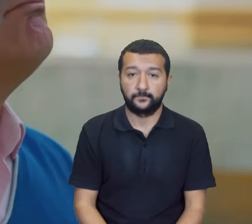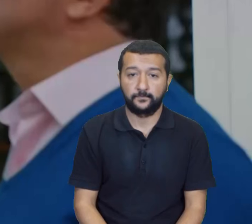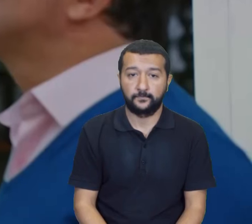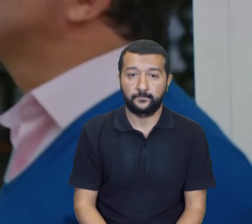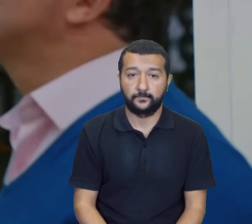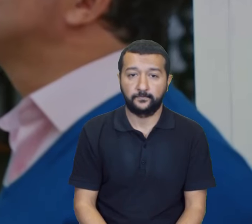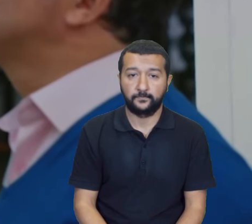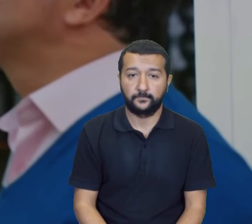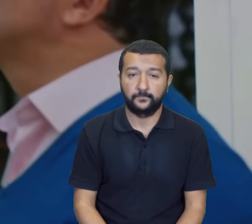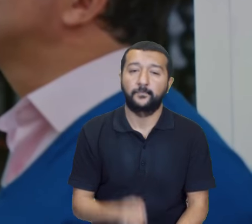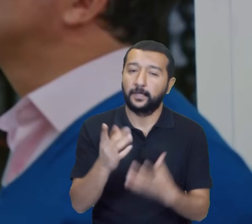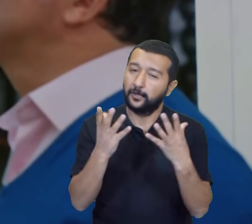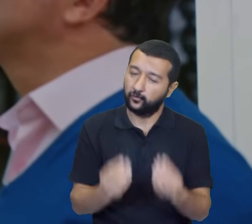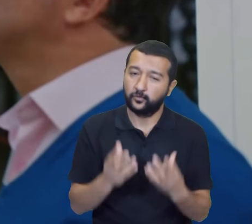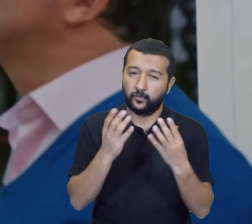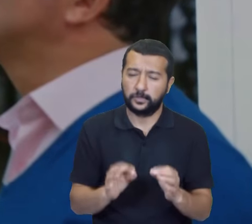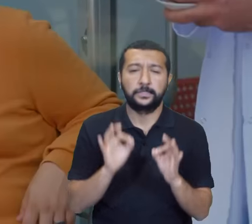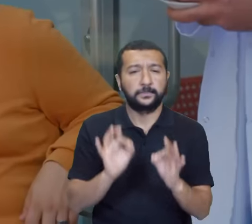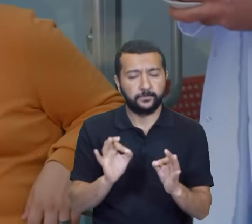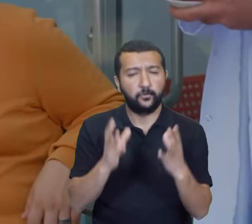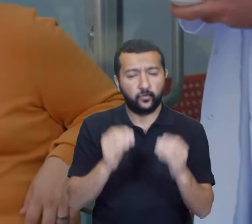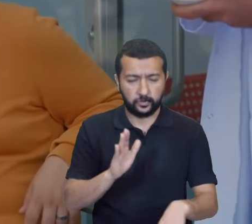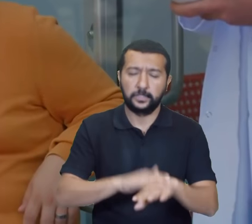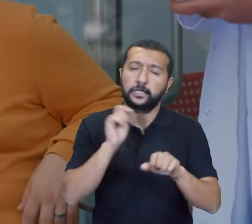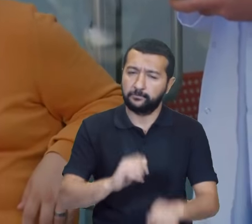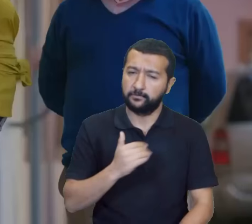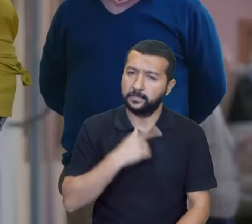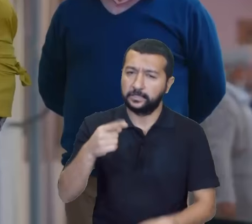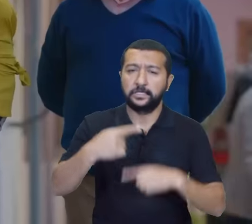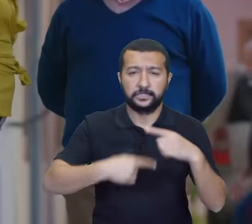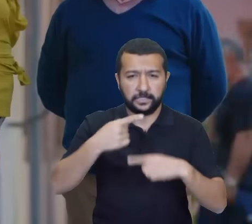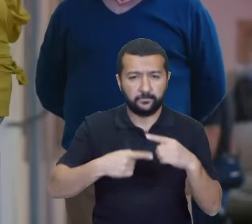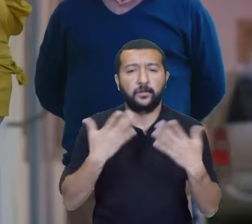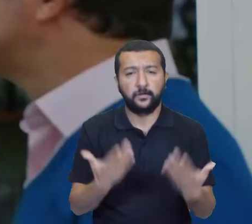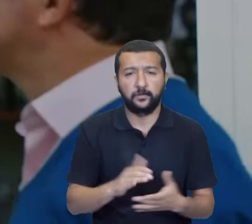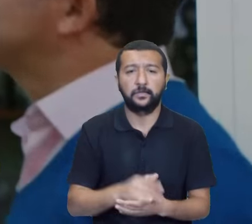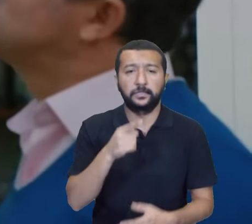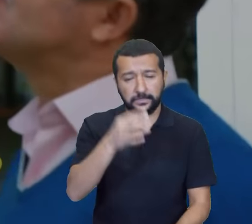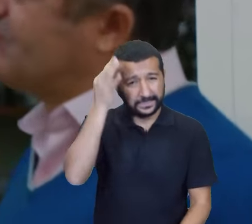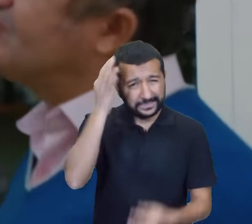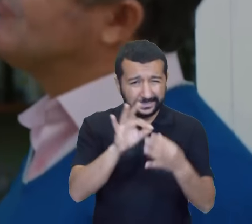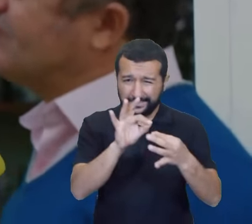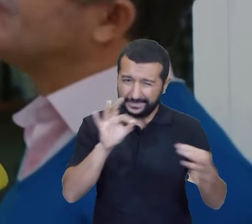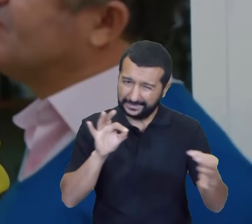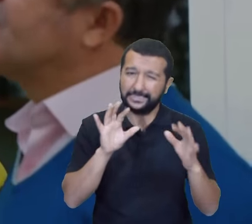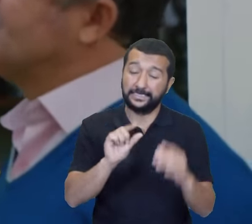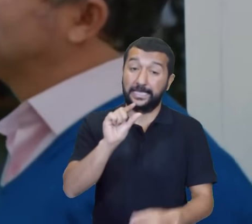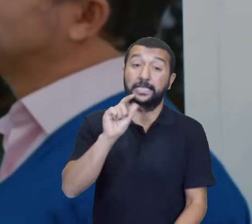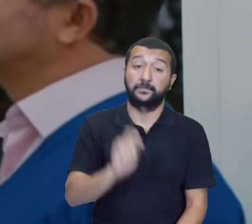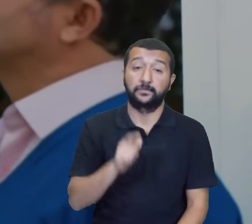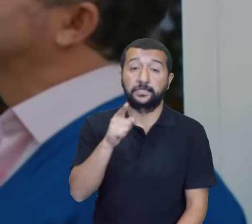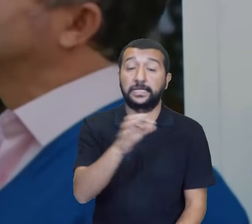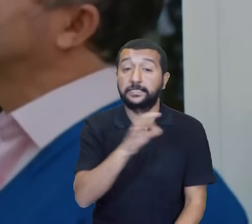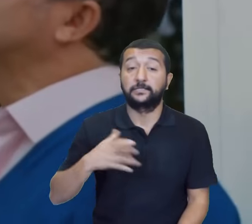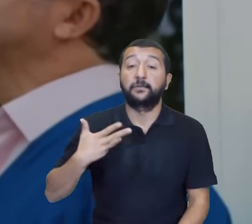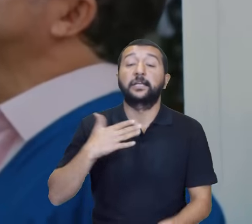suyuna gitmeye çalışıyor. Olur. Tabii tabii. Yapmaz mıyım ben sarmayı? Sarma böyle saç telinden bir tık daha kalın yapacağım.